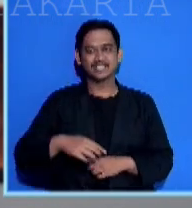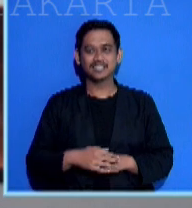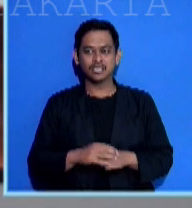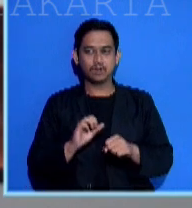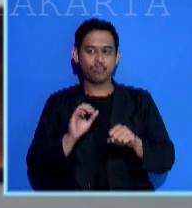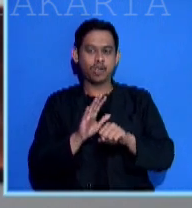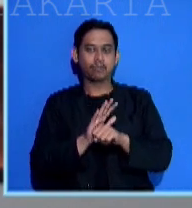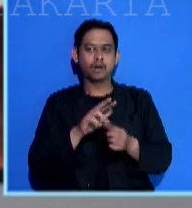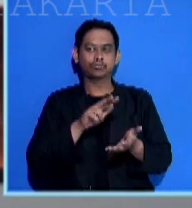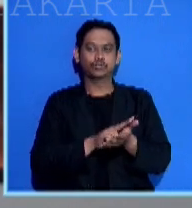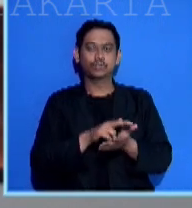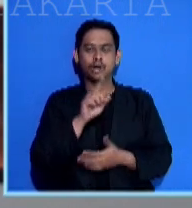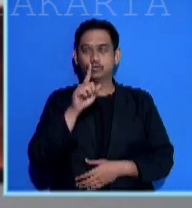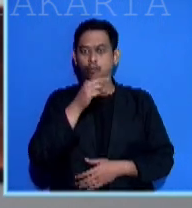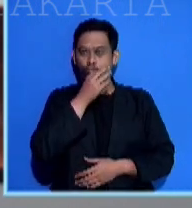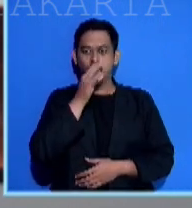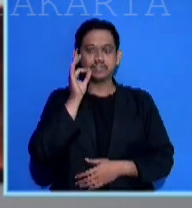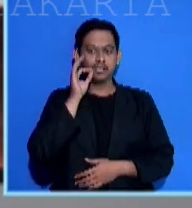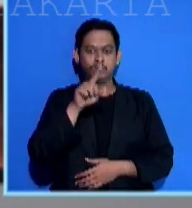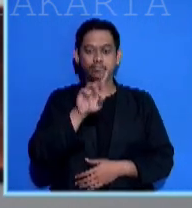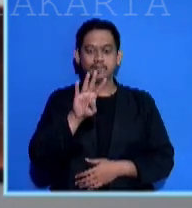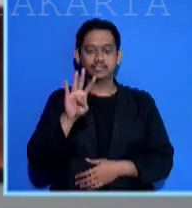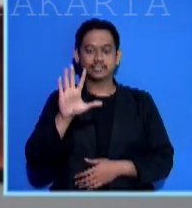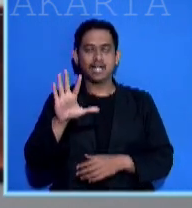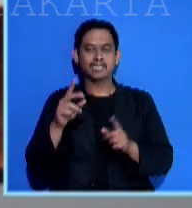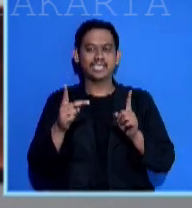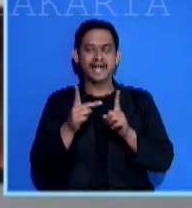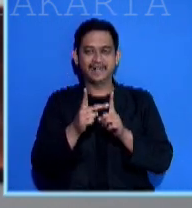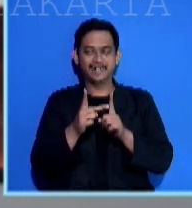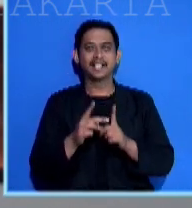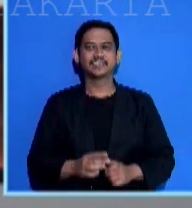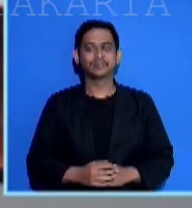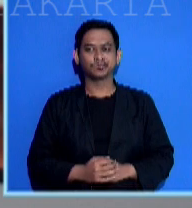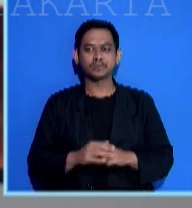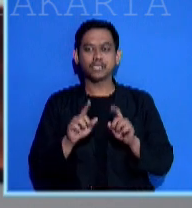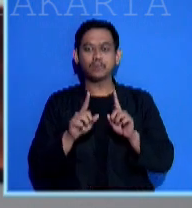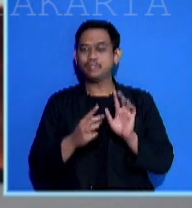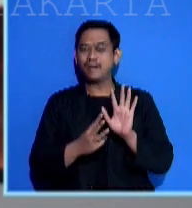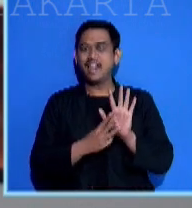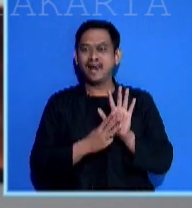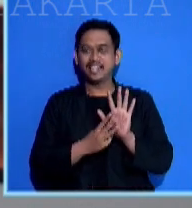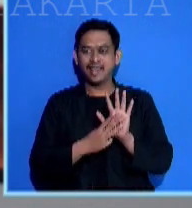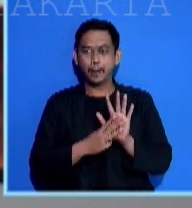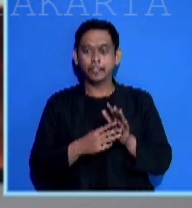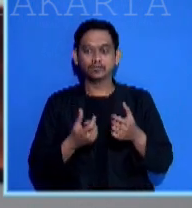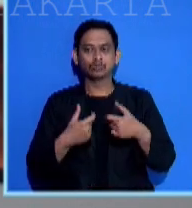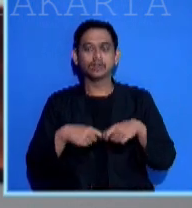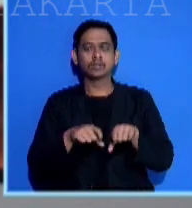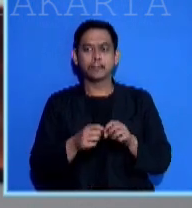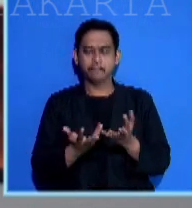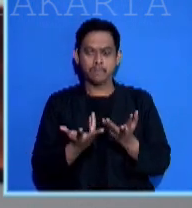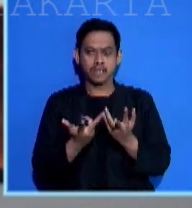1 Ramadan 1445 Hijriah jatuh pada 11 Maret 2024. Pelaksanaan ini berdasarkan perhitungan